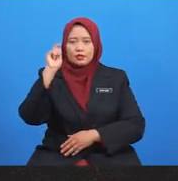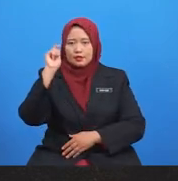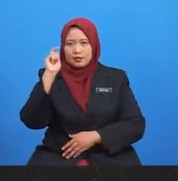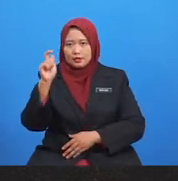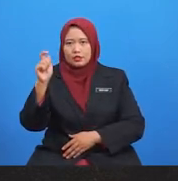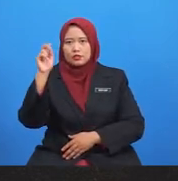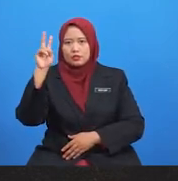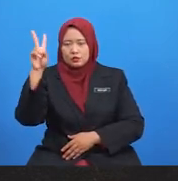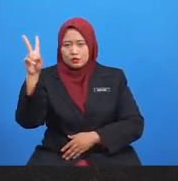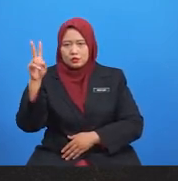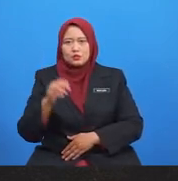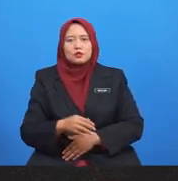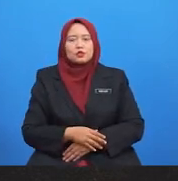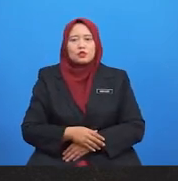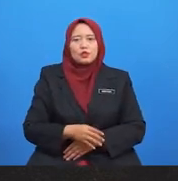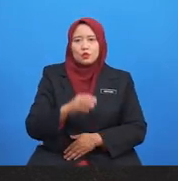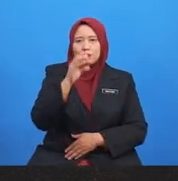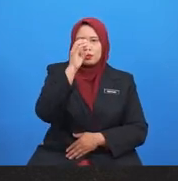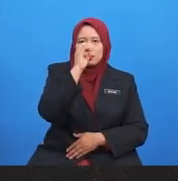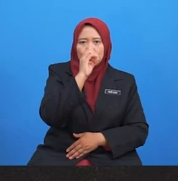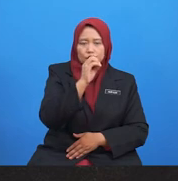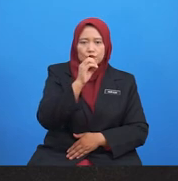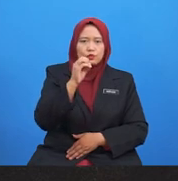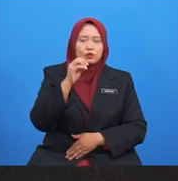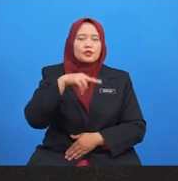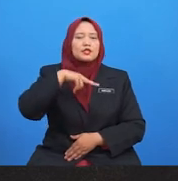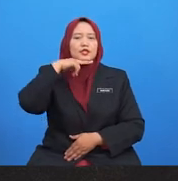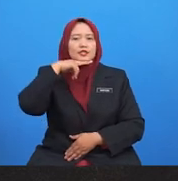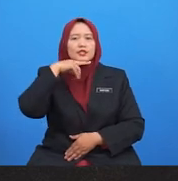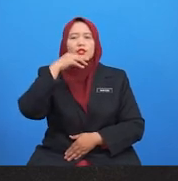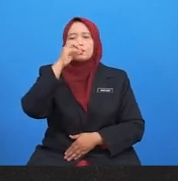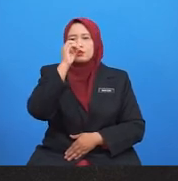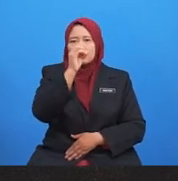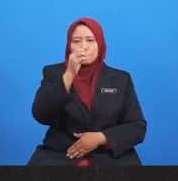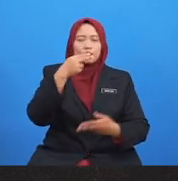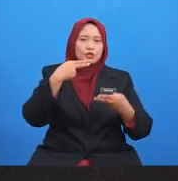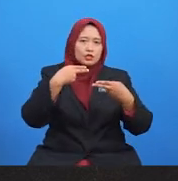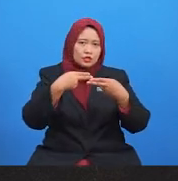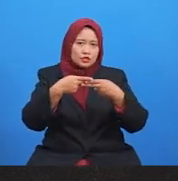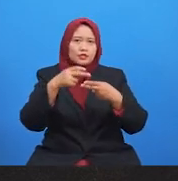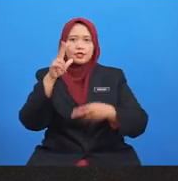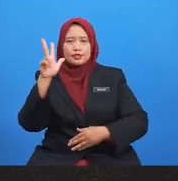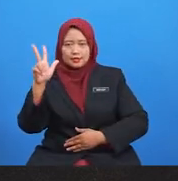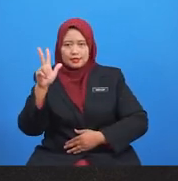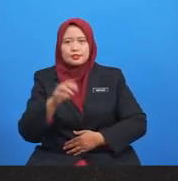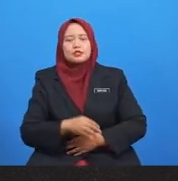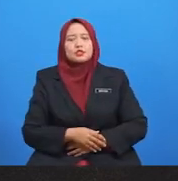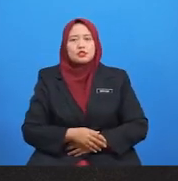2 bagi had 0 hingga 3 ke dalam formula isi